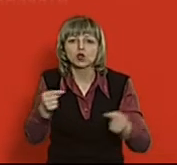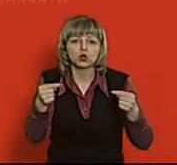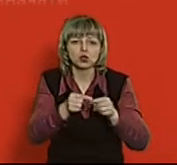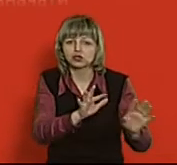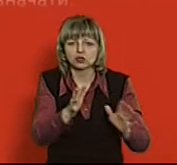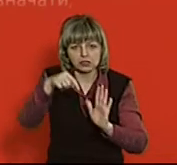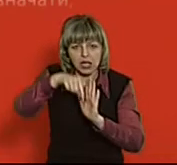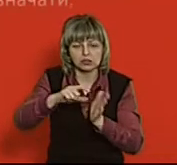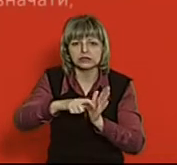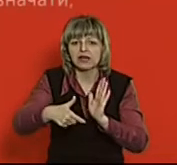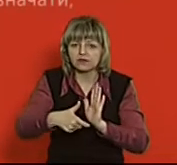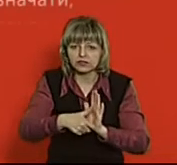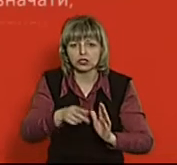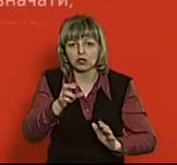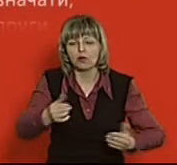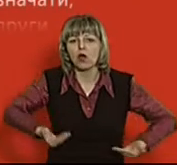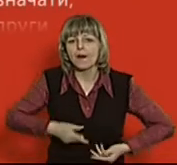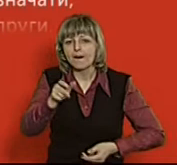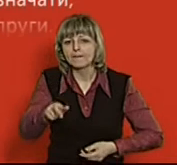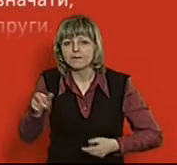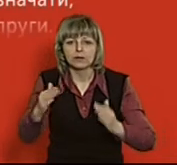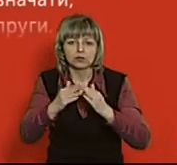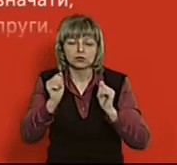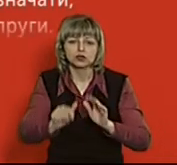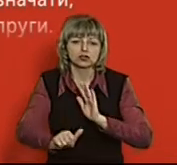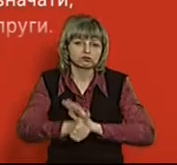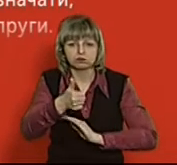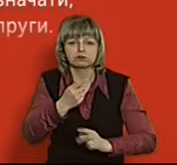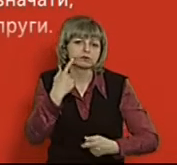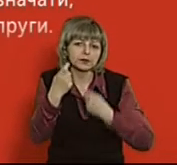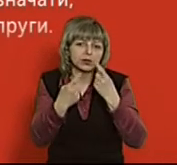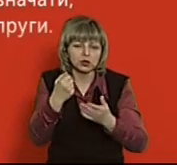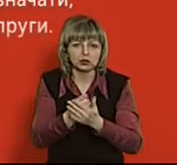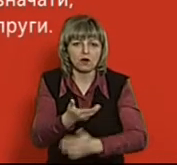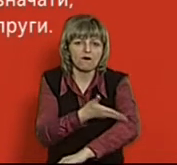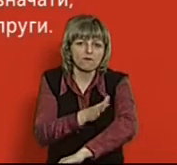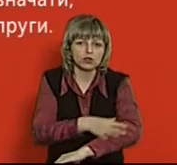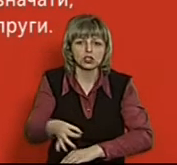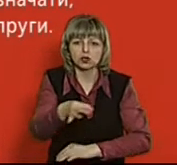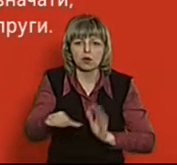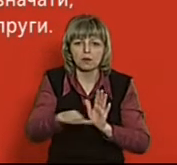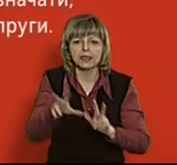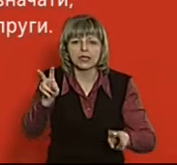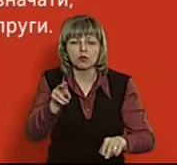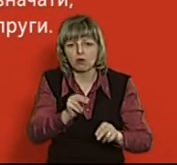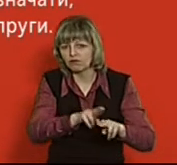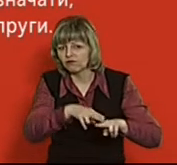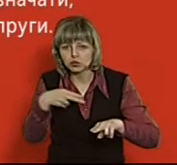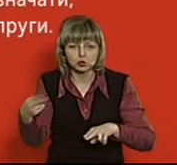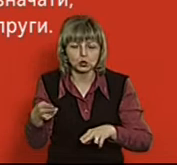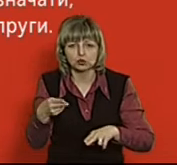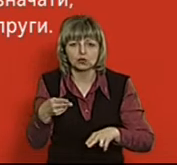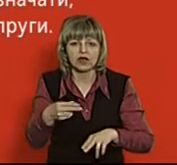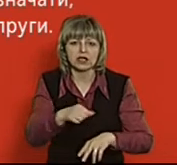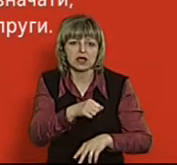подальшому мешканці будинків зможуть звернутися спочатку з претензіями до Волиньобленерго про відшкодування добровільно